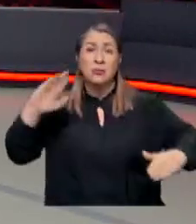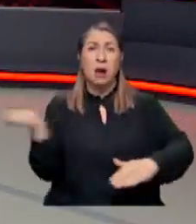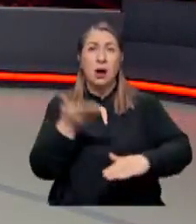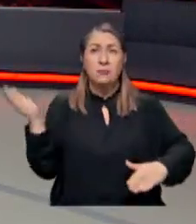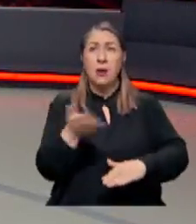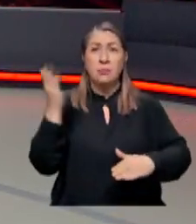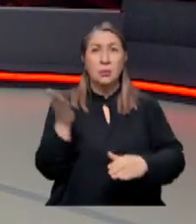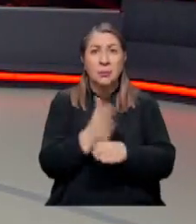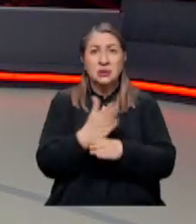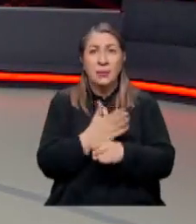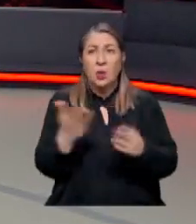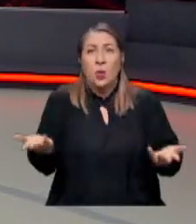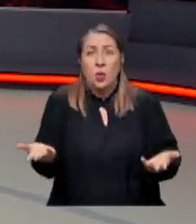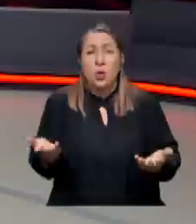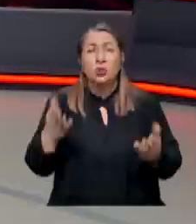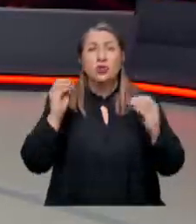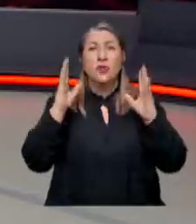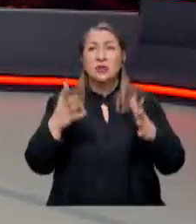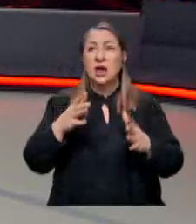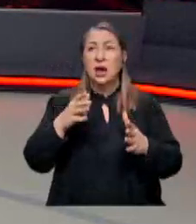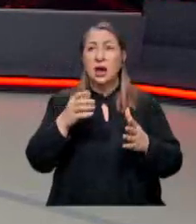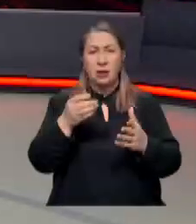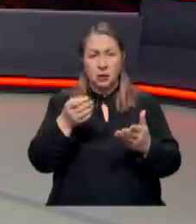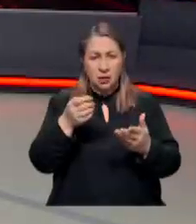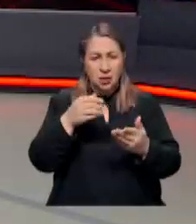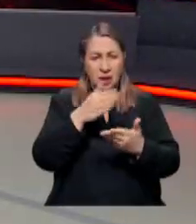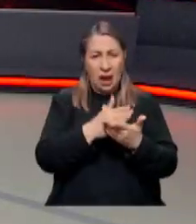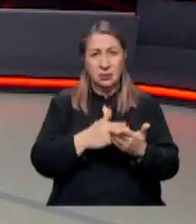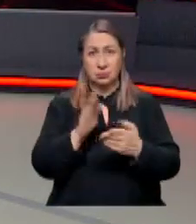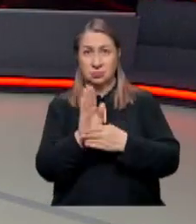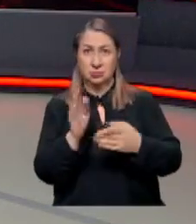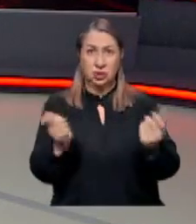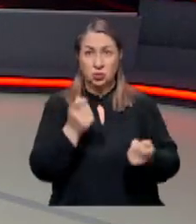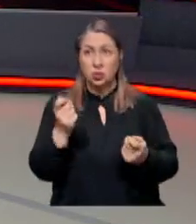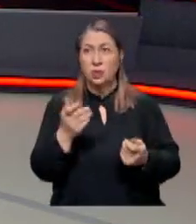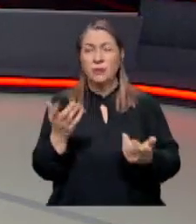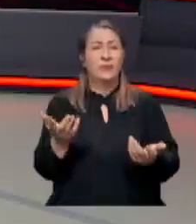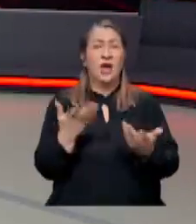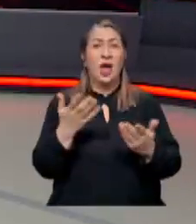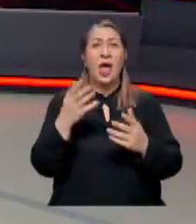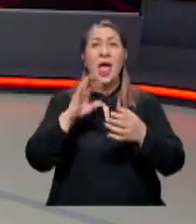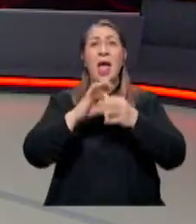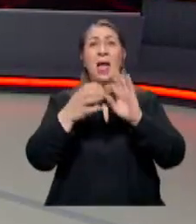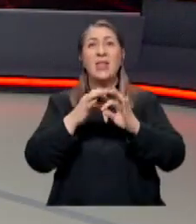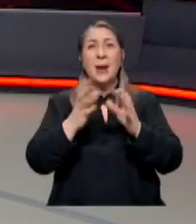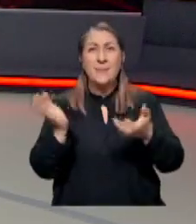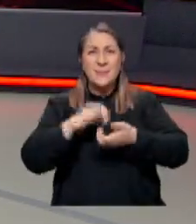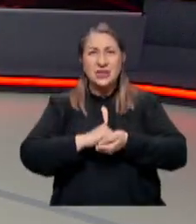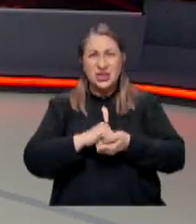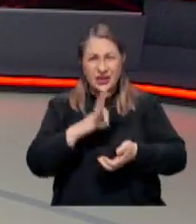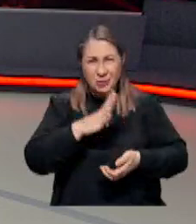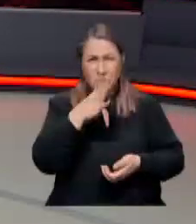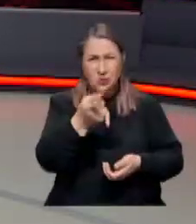ama alet edevatları yok. Efendim pek çok kişi kartvizit martvizit peşine düşüyor. Yahut bir sürü bu emlak barışı diye bir şey